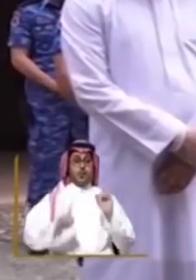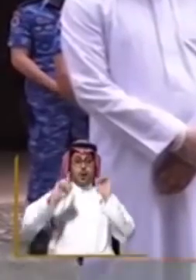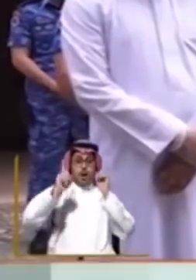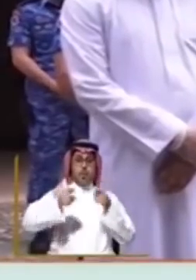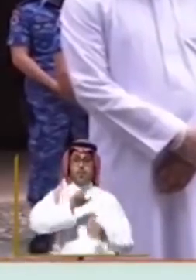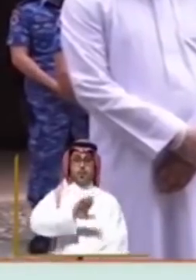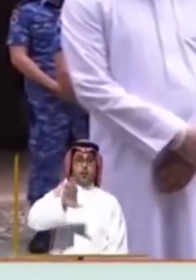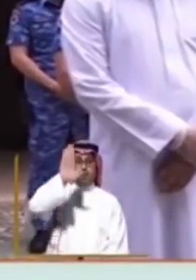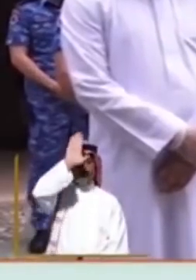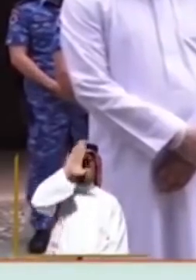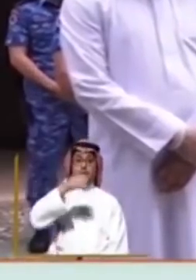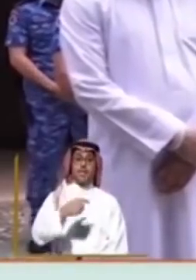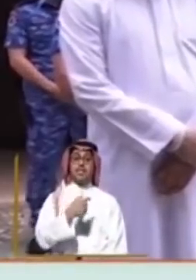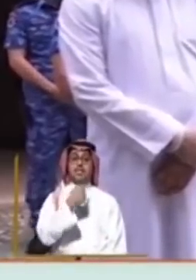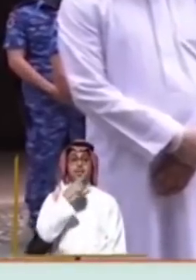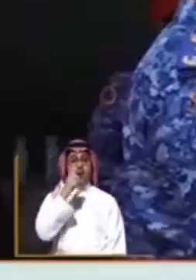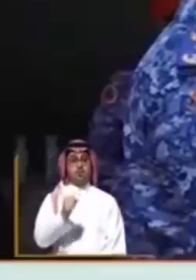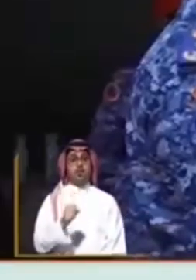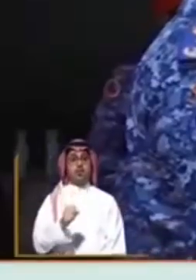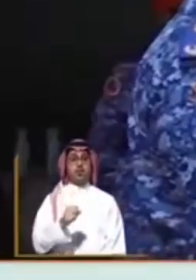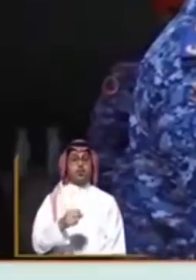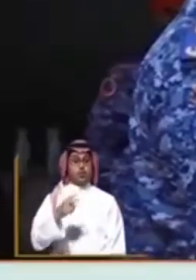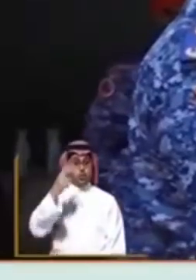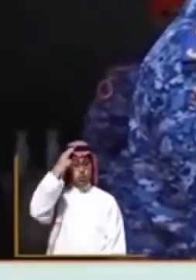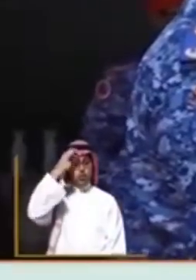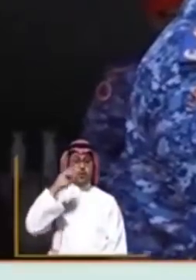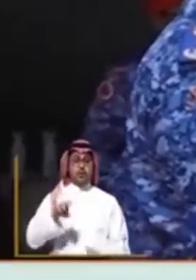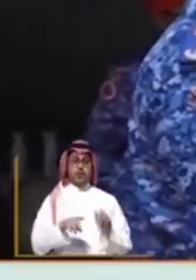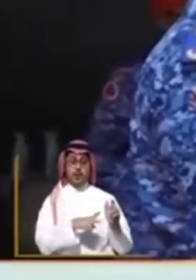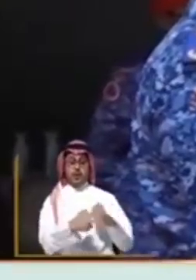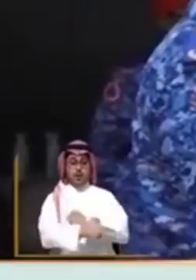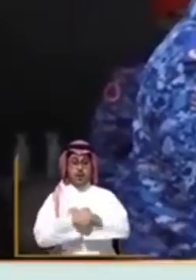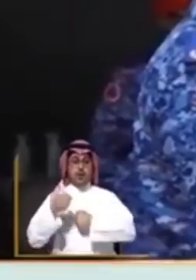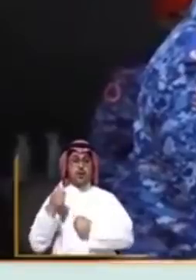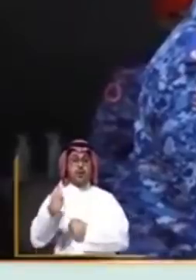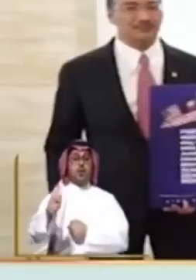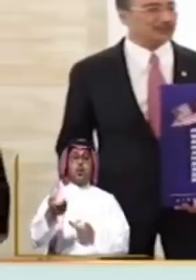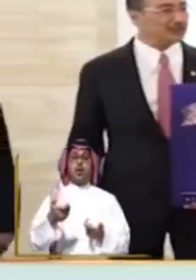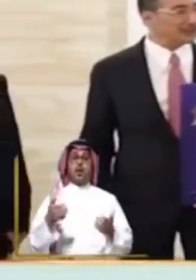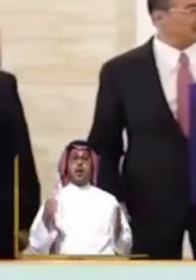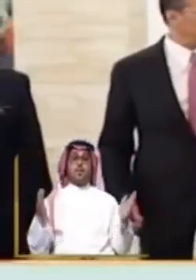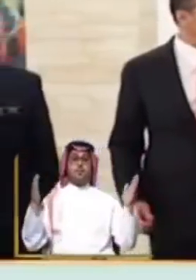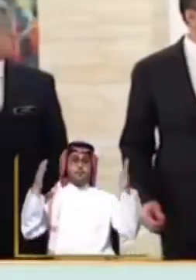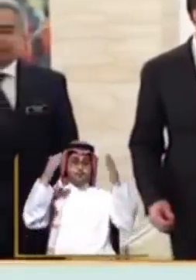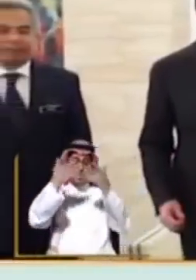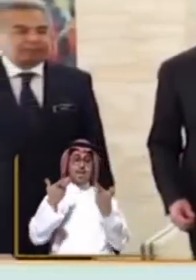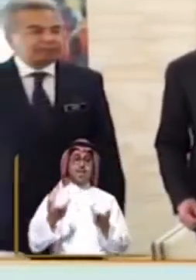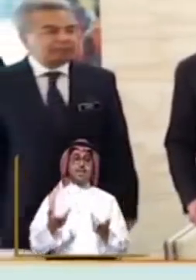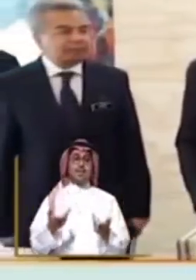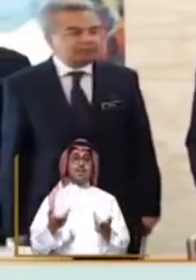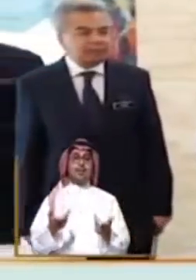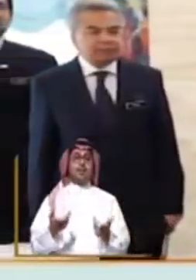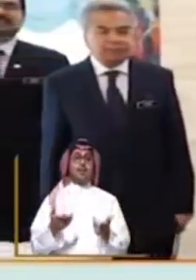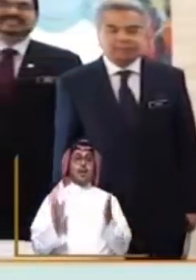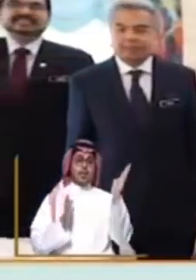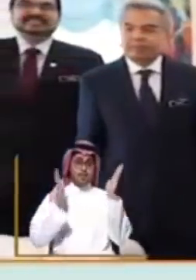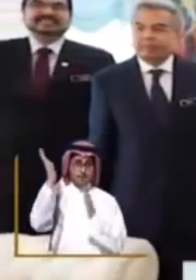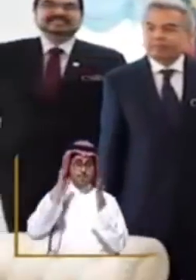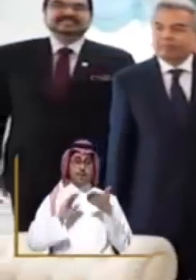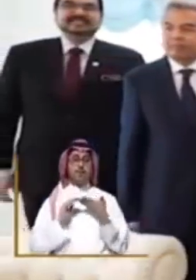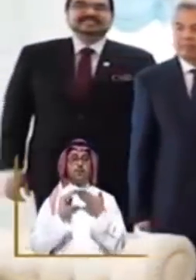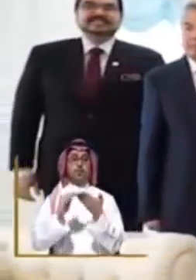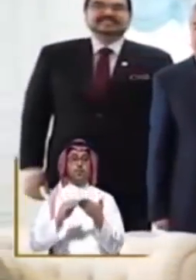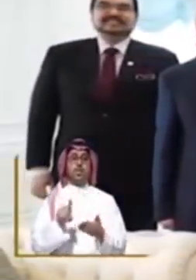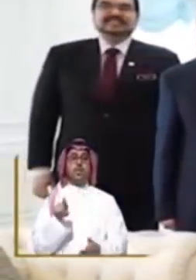بأمر من خادم الحرمين الشريفين، المملكة تتبرع لماليزيا بأكثر من 7 ملايين وحدة طبية